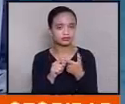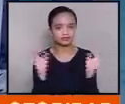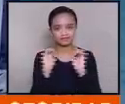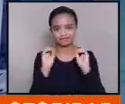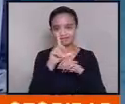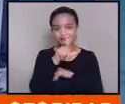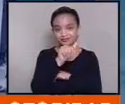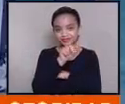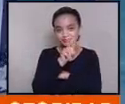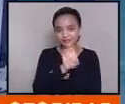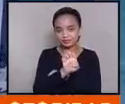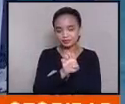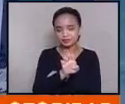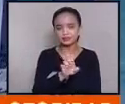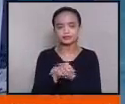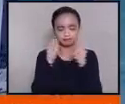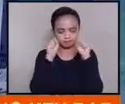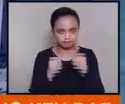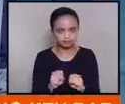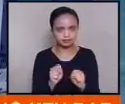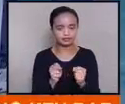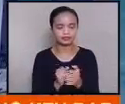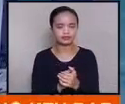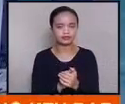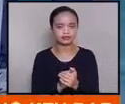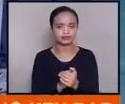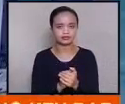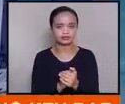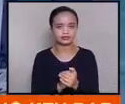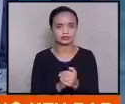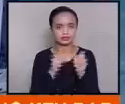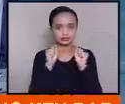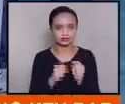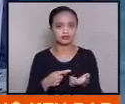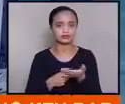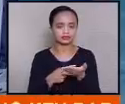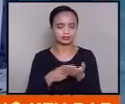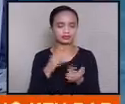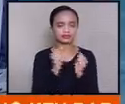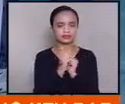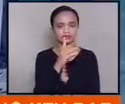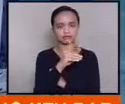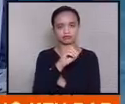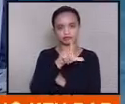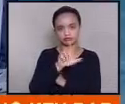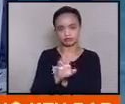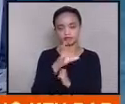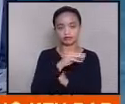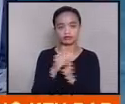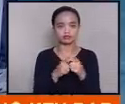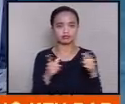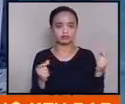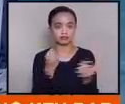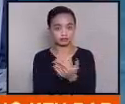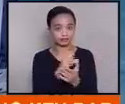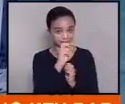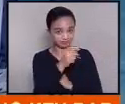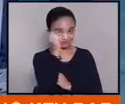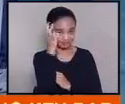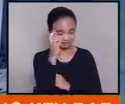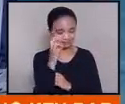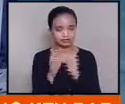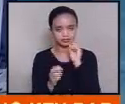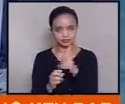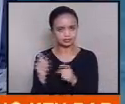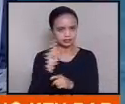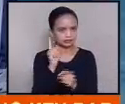leave, pwede natin matalaka yan sa dole. At yung sa payslip. Okay, sir? Sige,